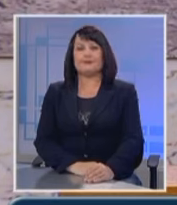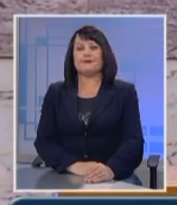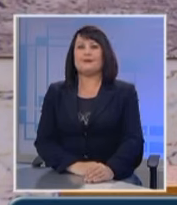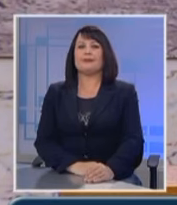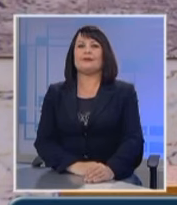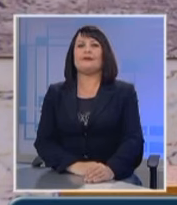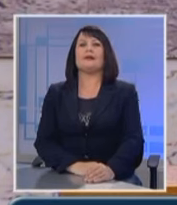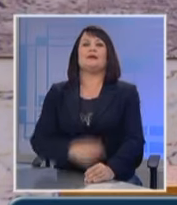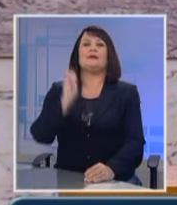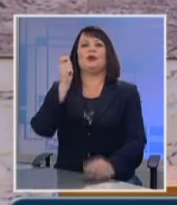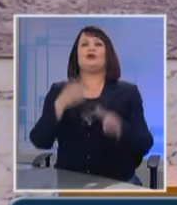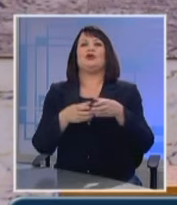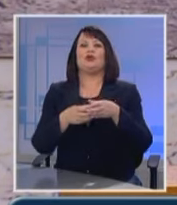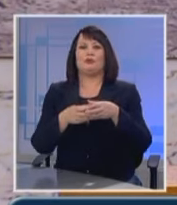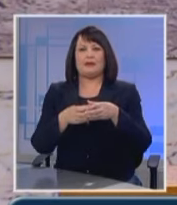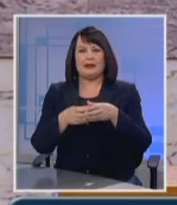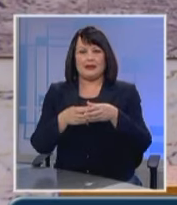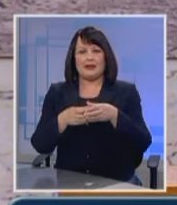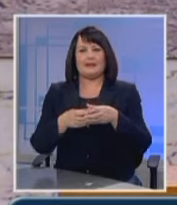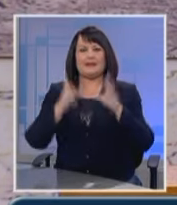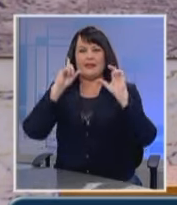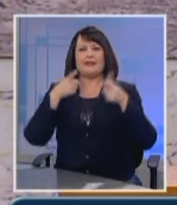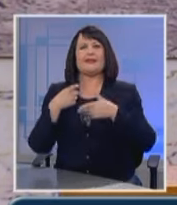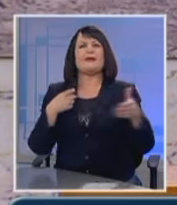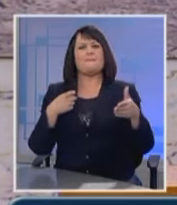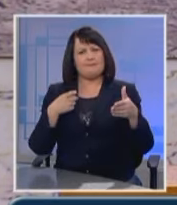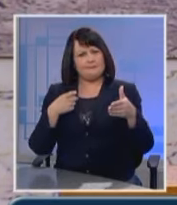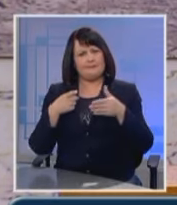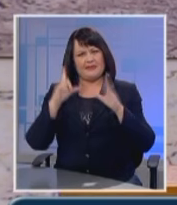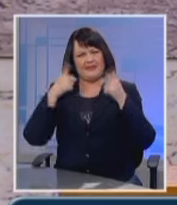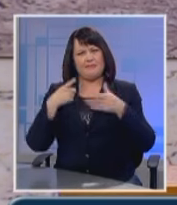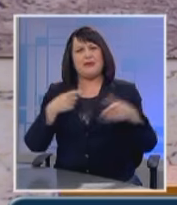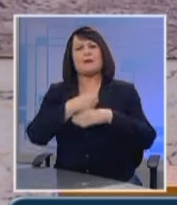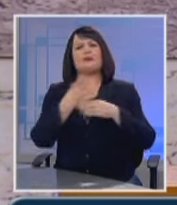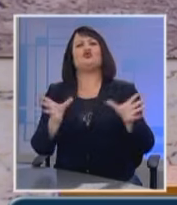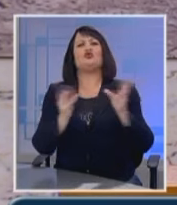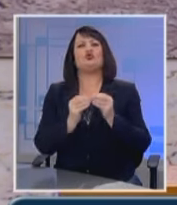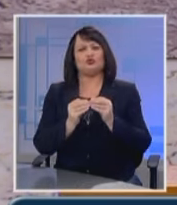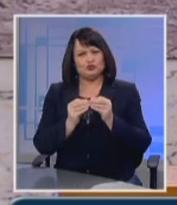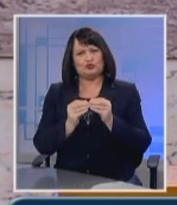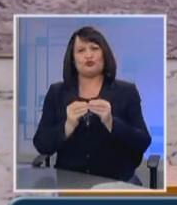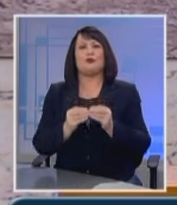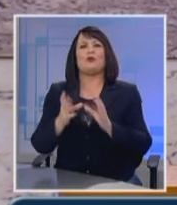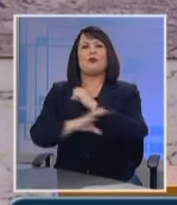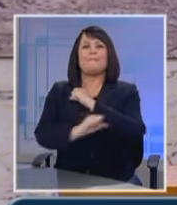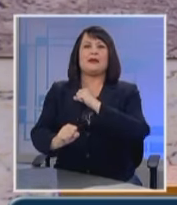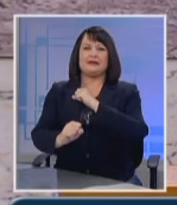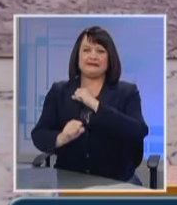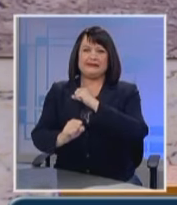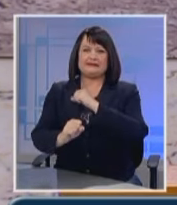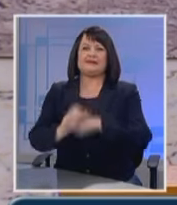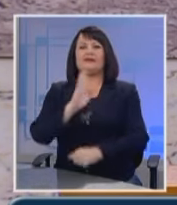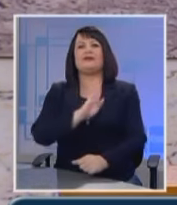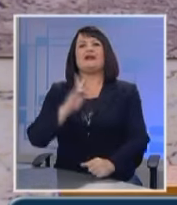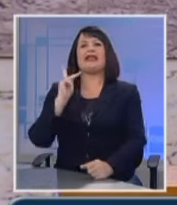Από την Κοινοβουλευτική Ομάδα της Δημοκρατικής Συμπαράταξης Πασόκ Δημάρο, γραμματέας της Κοινοβουλευτικής Ομάδας, ο κύριος